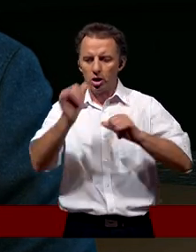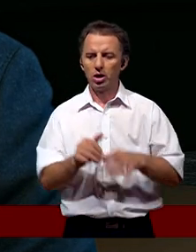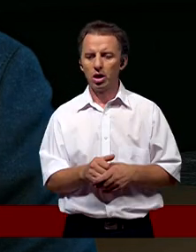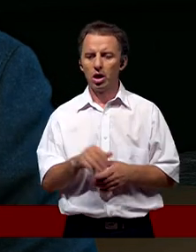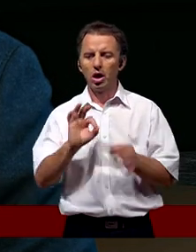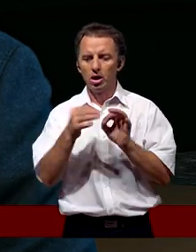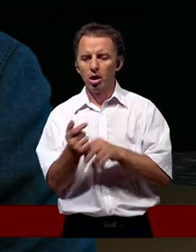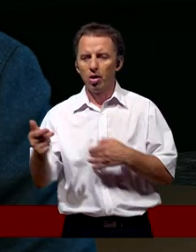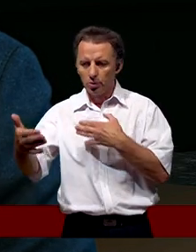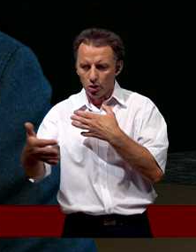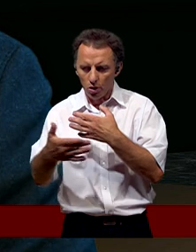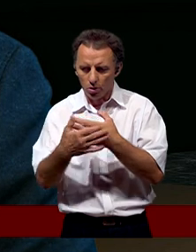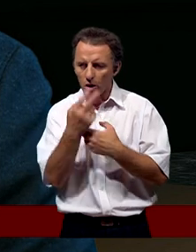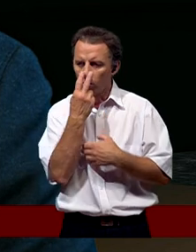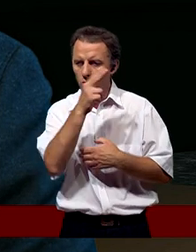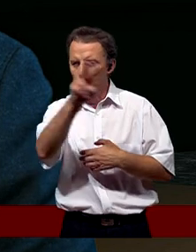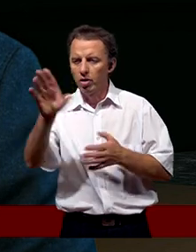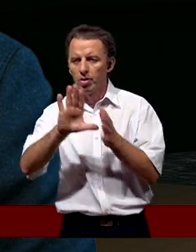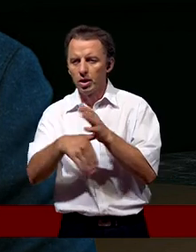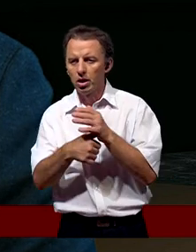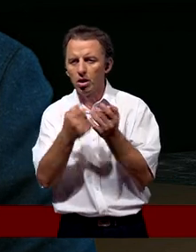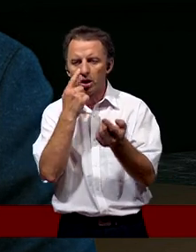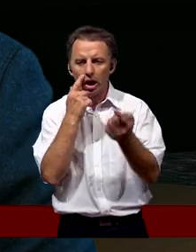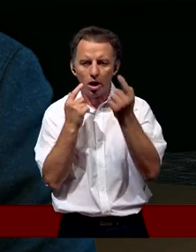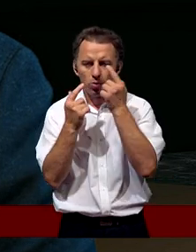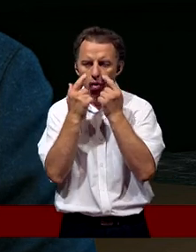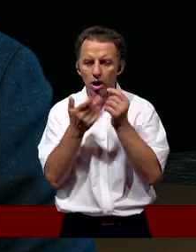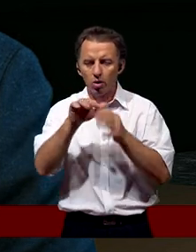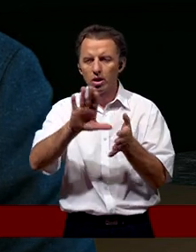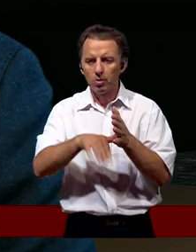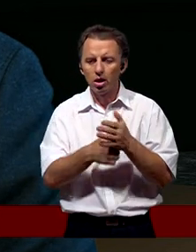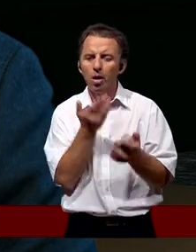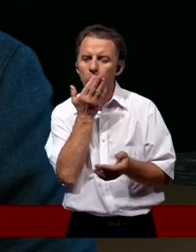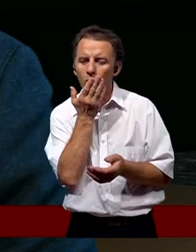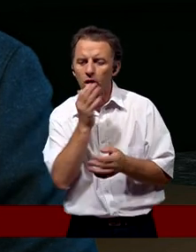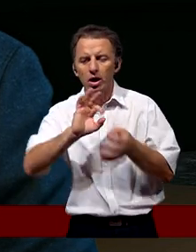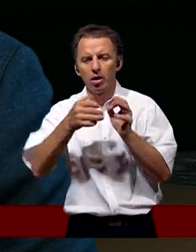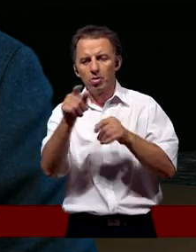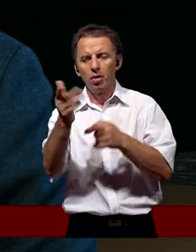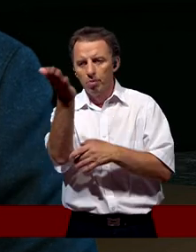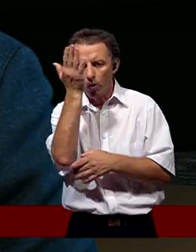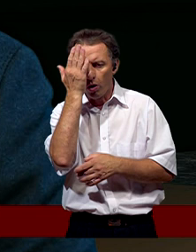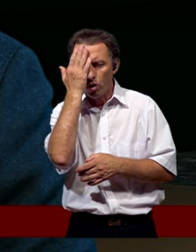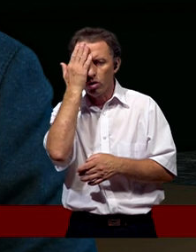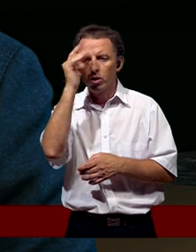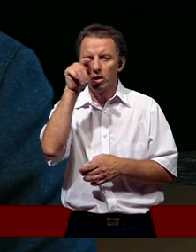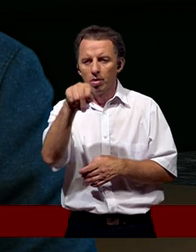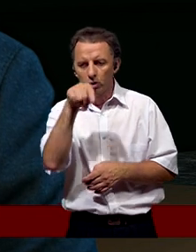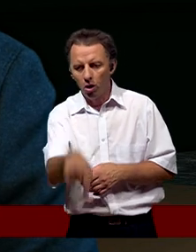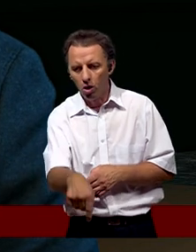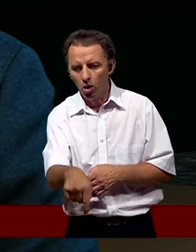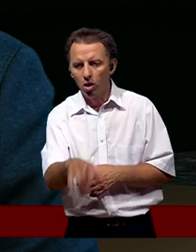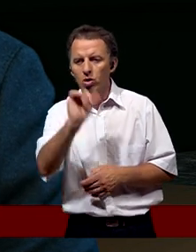będą. A gdy się przybliżył, ujrzawszy miasto, zapłakał nad nim, mówiąc: Gdybyś i ty poznało w tym dniu